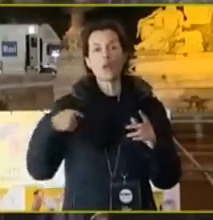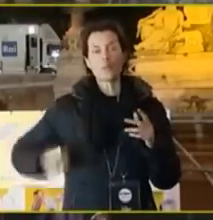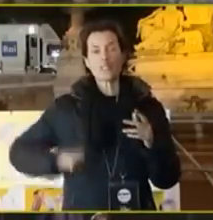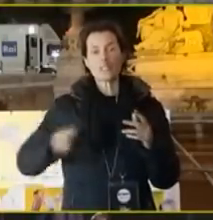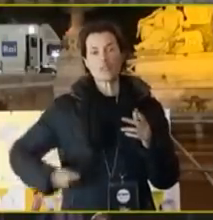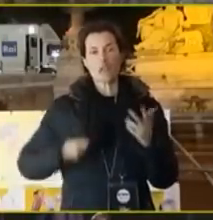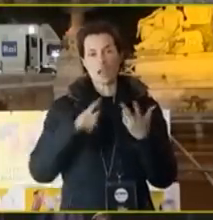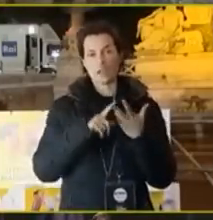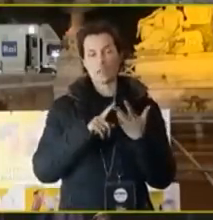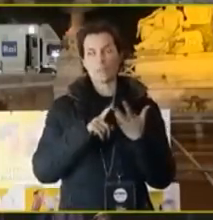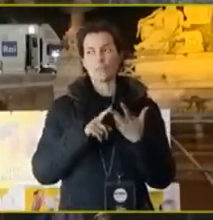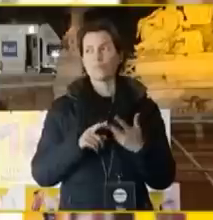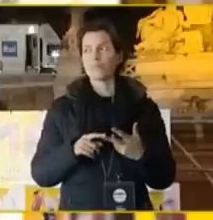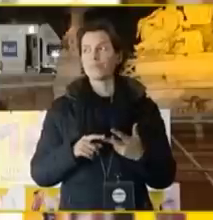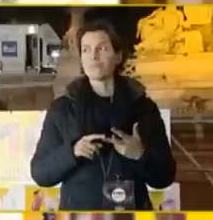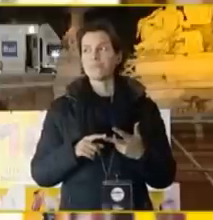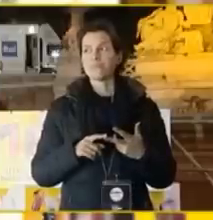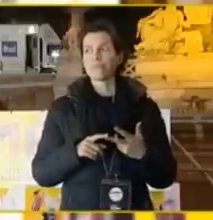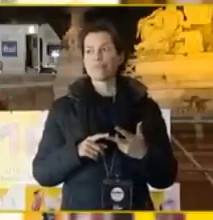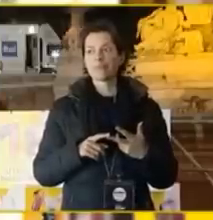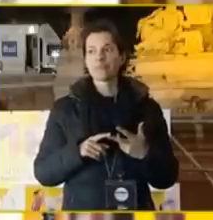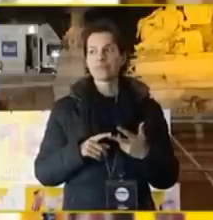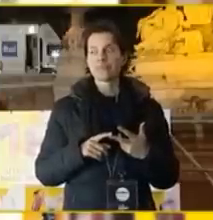Ora, queste